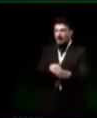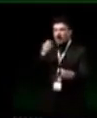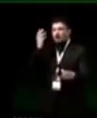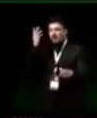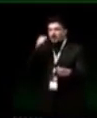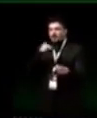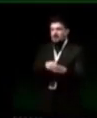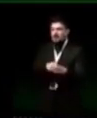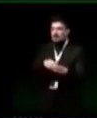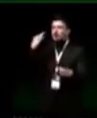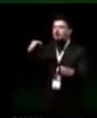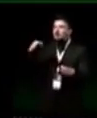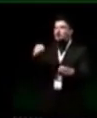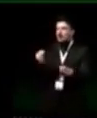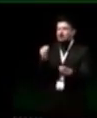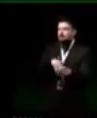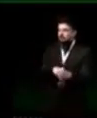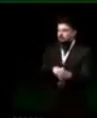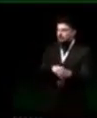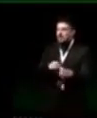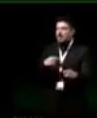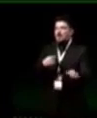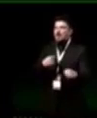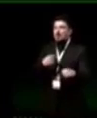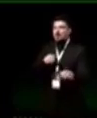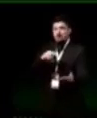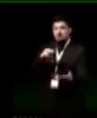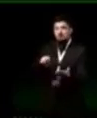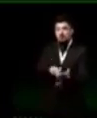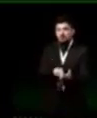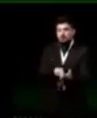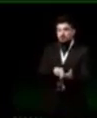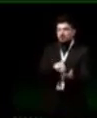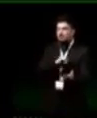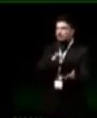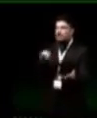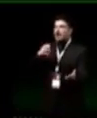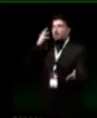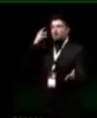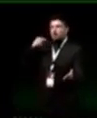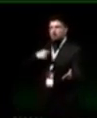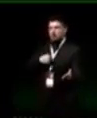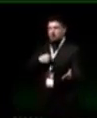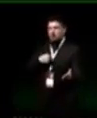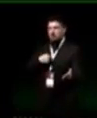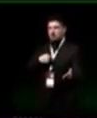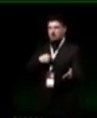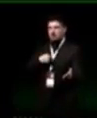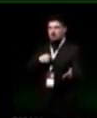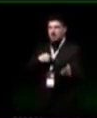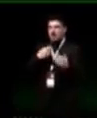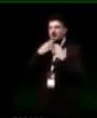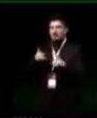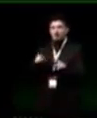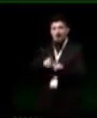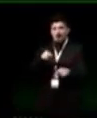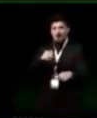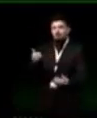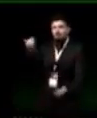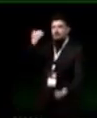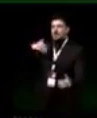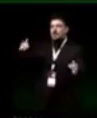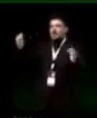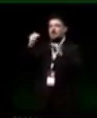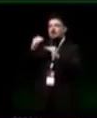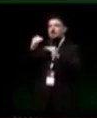propria originalità. Io non sono mai stato un iscritto orgoglioso e grato del PD, come quella sera in cui